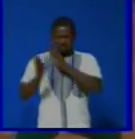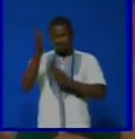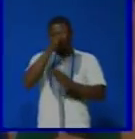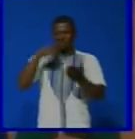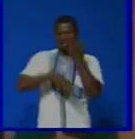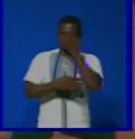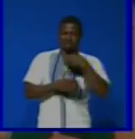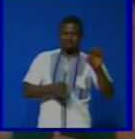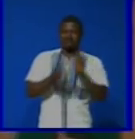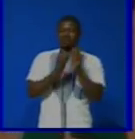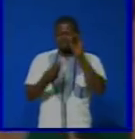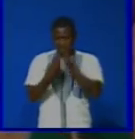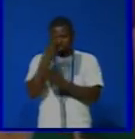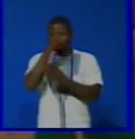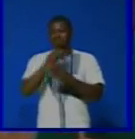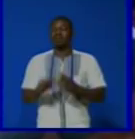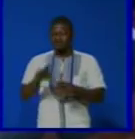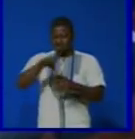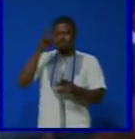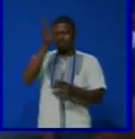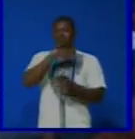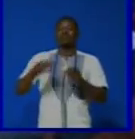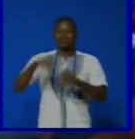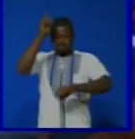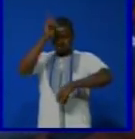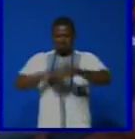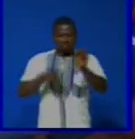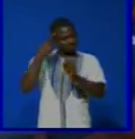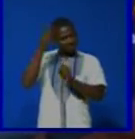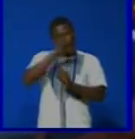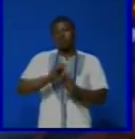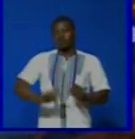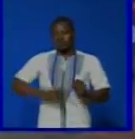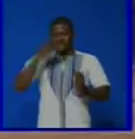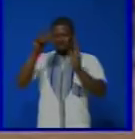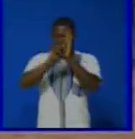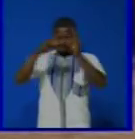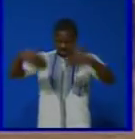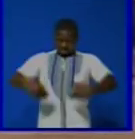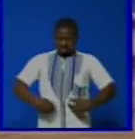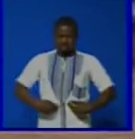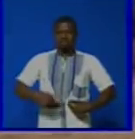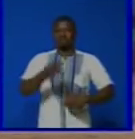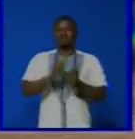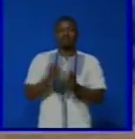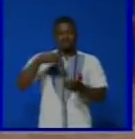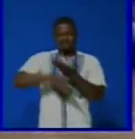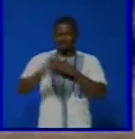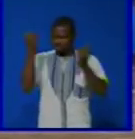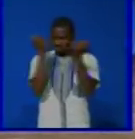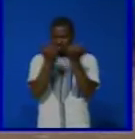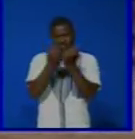ont choisi le football comme principal canal pour sensibiliser les jeunes sur leur rôle dans la lutte contre le